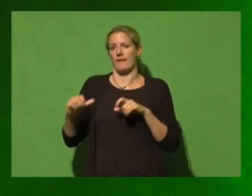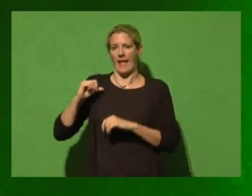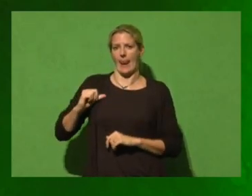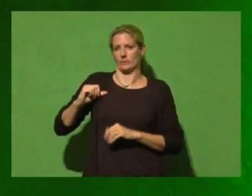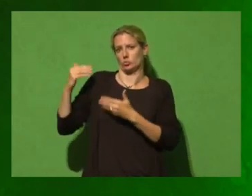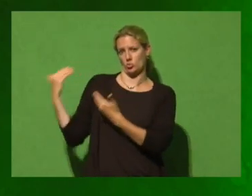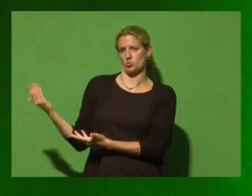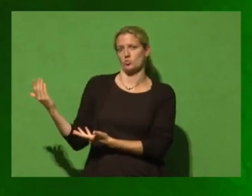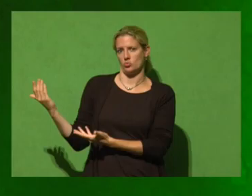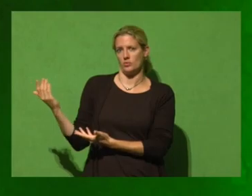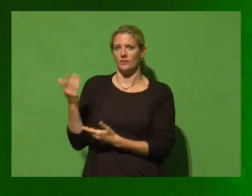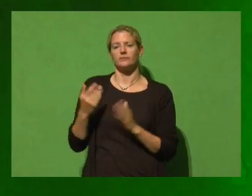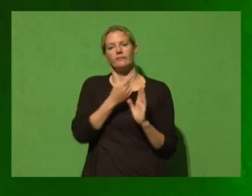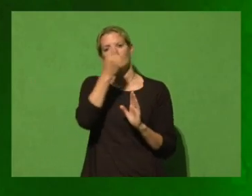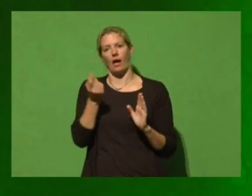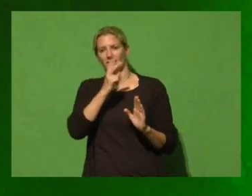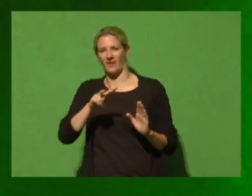2014.